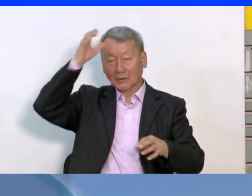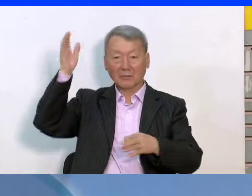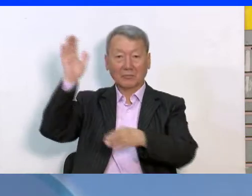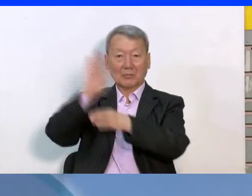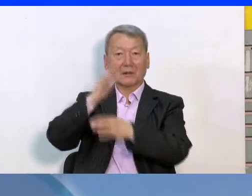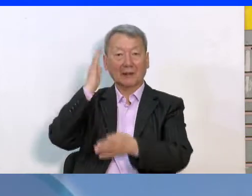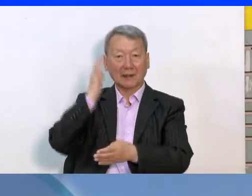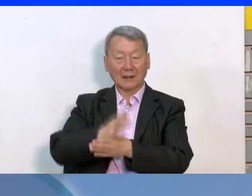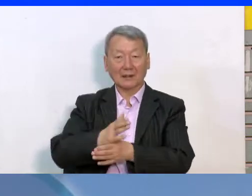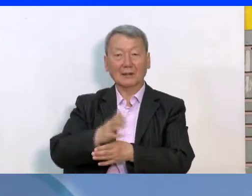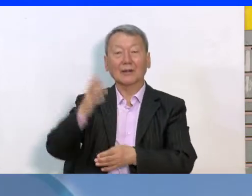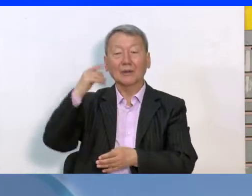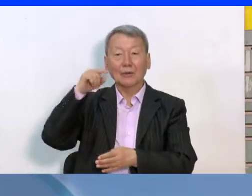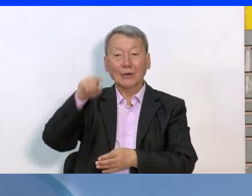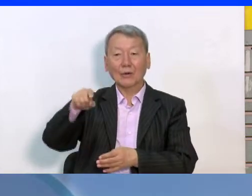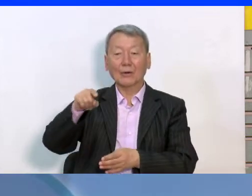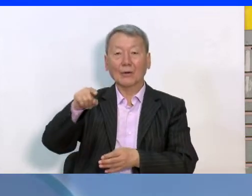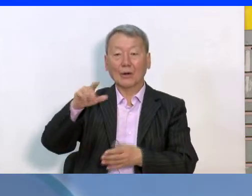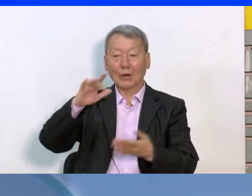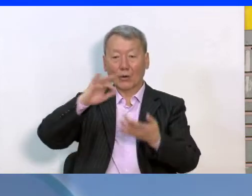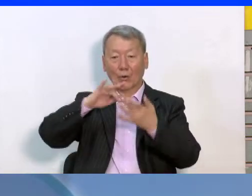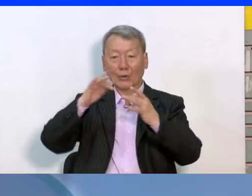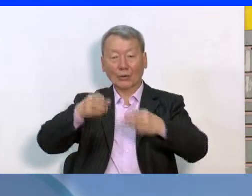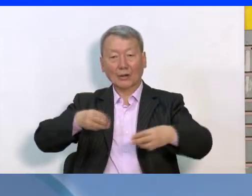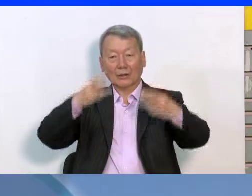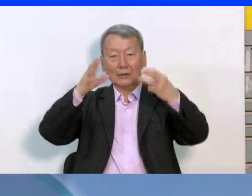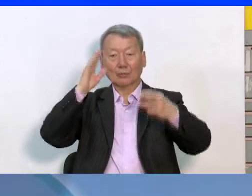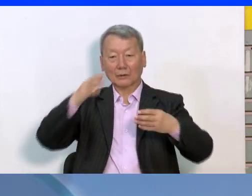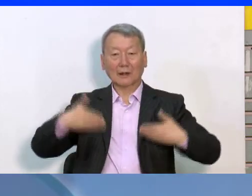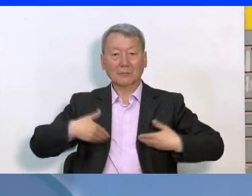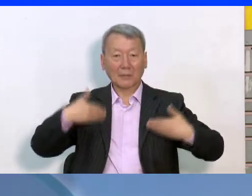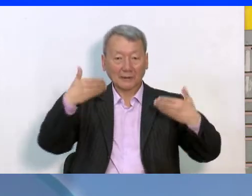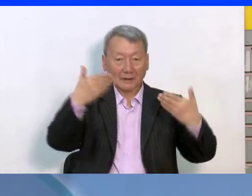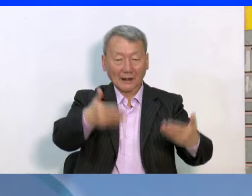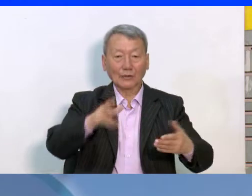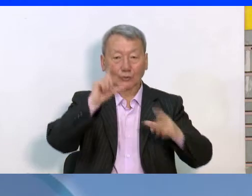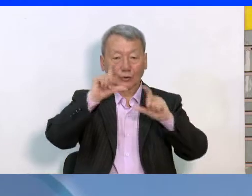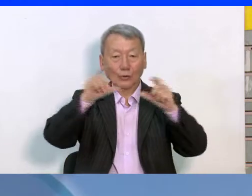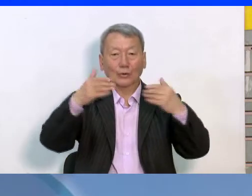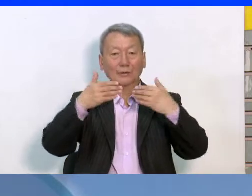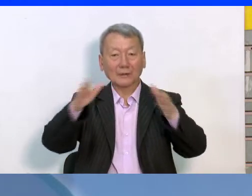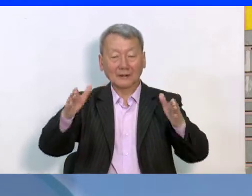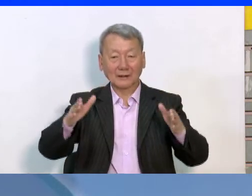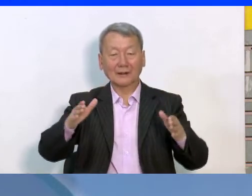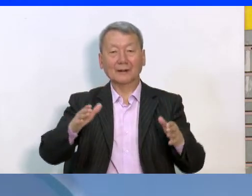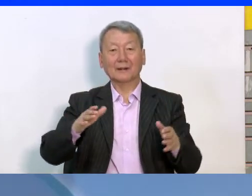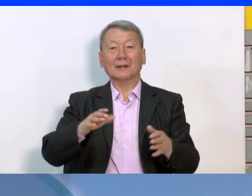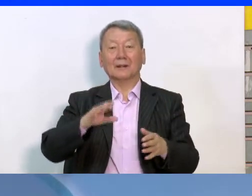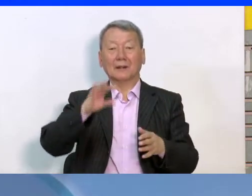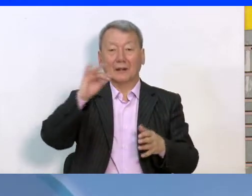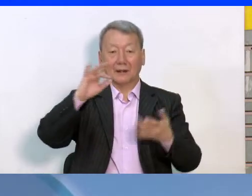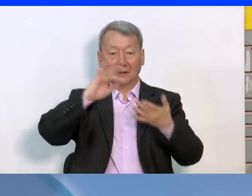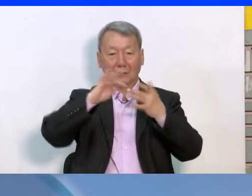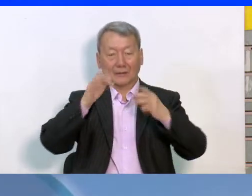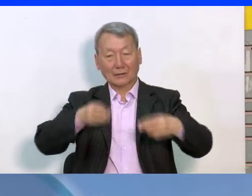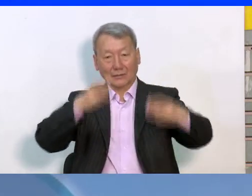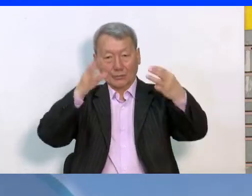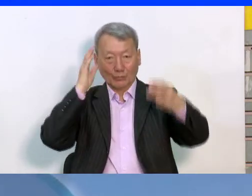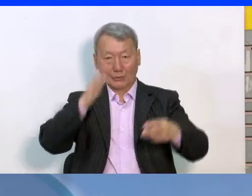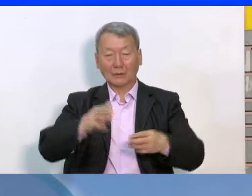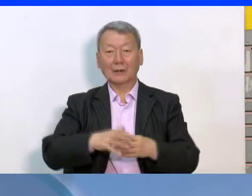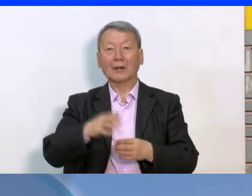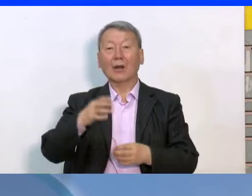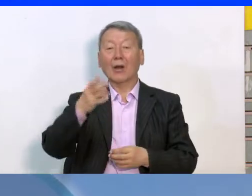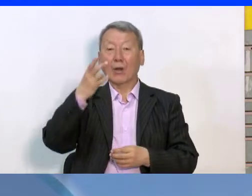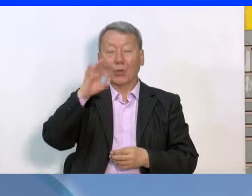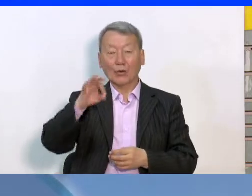чыккан. Ал дагы ошол онлайн режимде болот. Куттуктоолор дагы ошол баардыгы ошол интернет аркылуу болот.